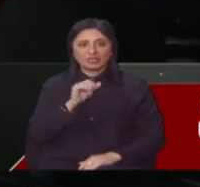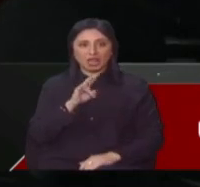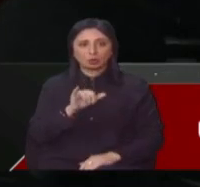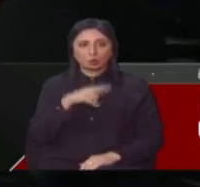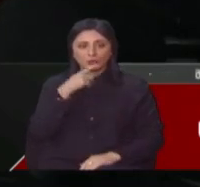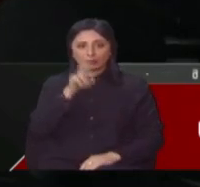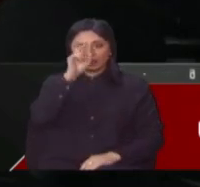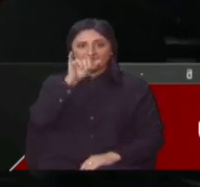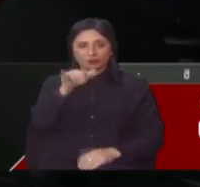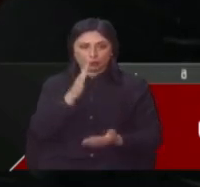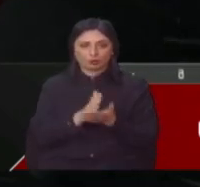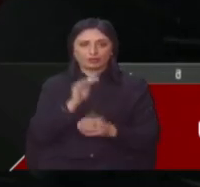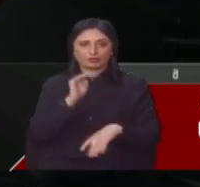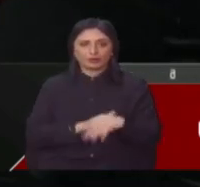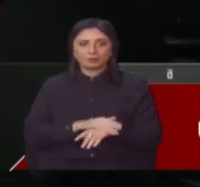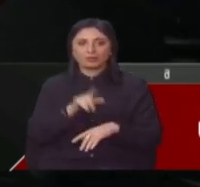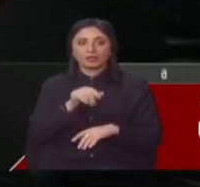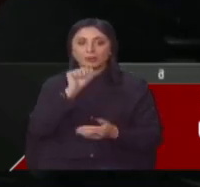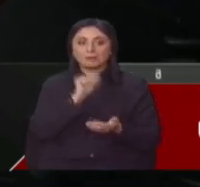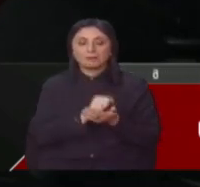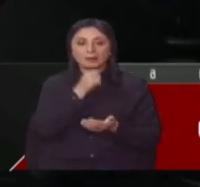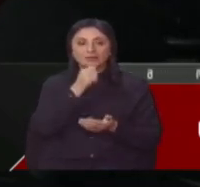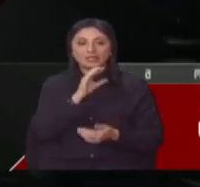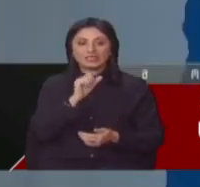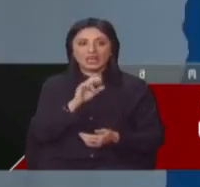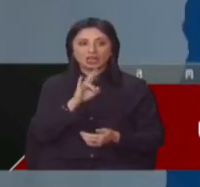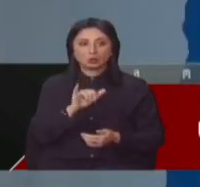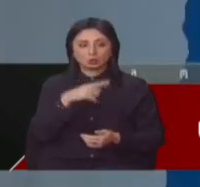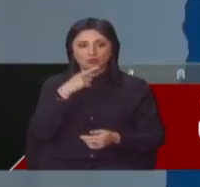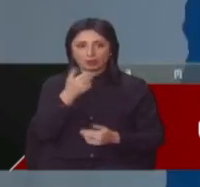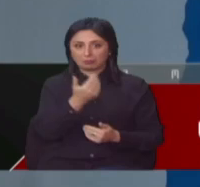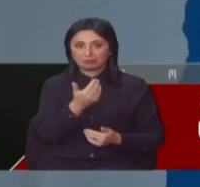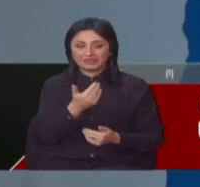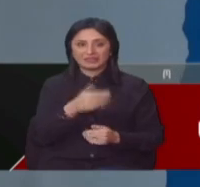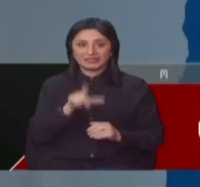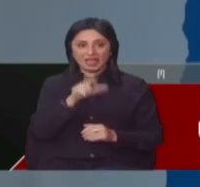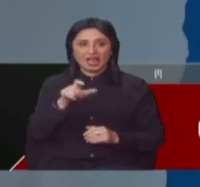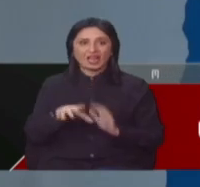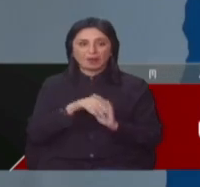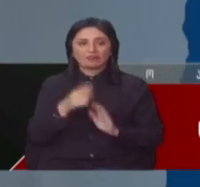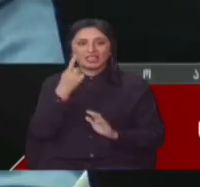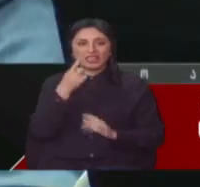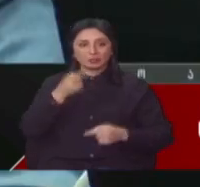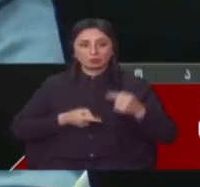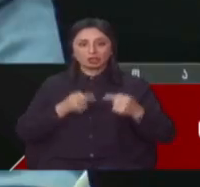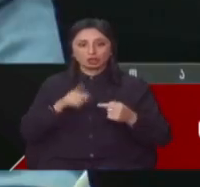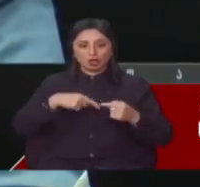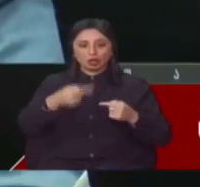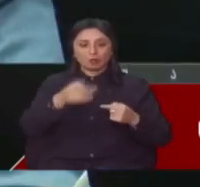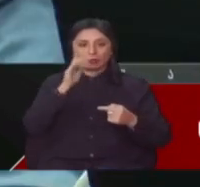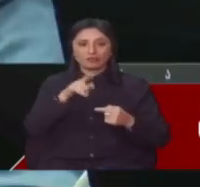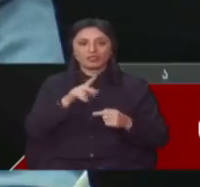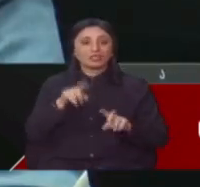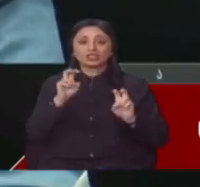ამბობს, მის მთავრობას გააჩნია. Ამავე ბრიფინგზე სანდუმ განაცხადა, რომ მის ამომრჩევლებს კიდევ ერთი ბრძოლა ელის წინ,